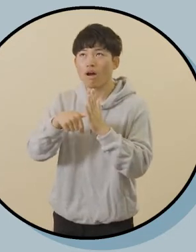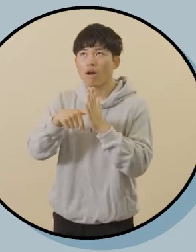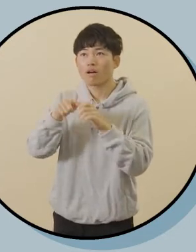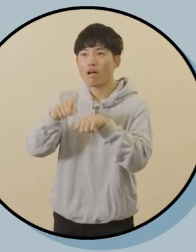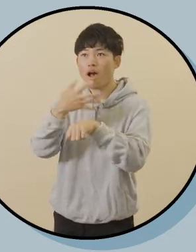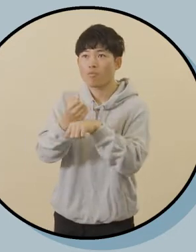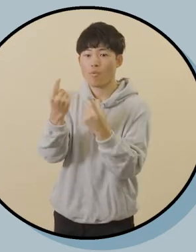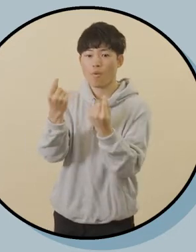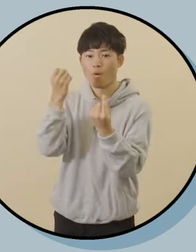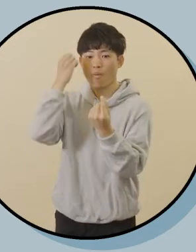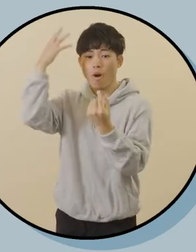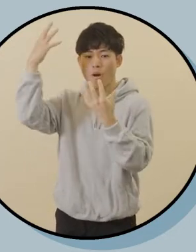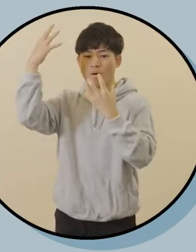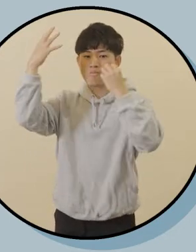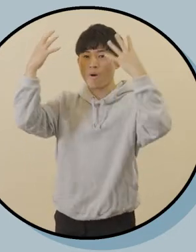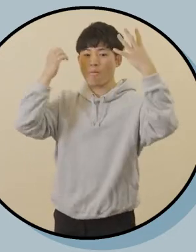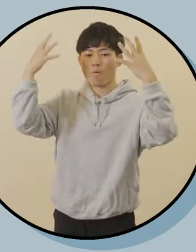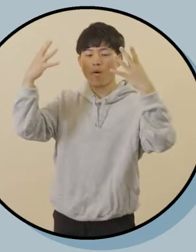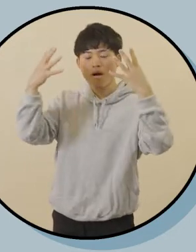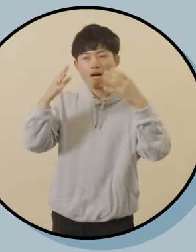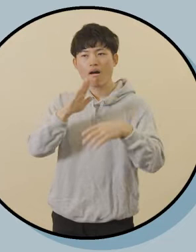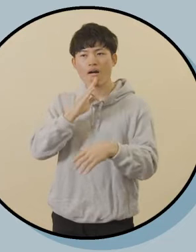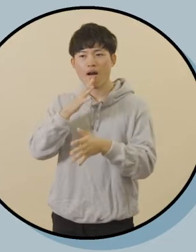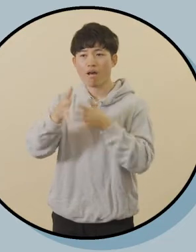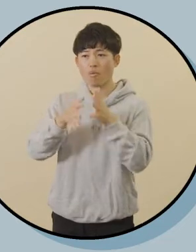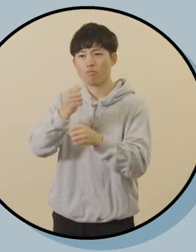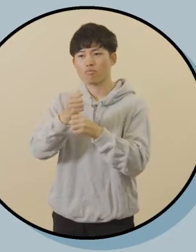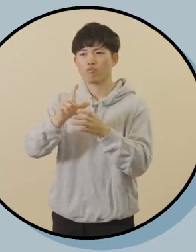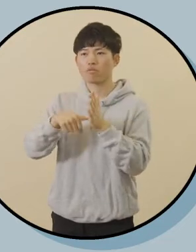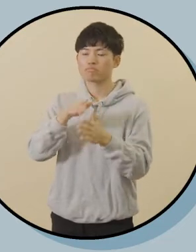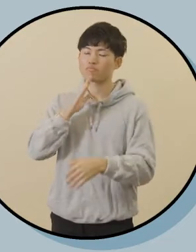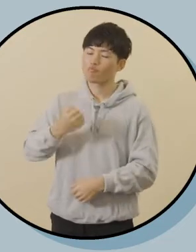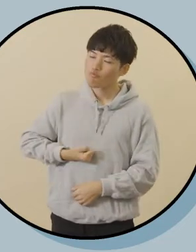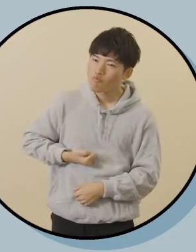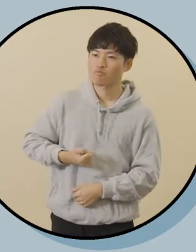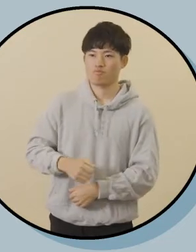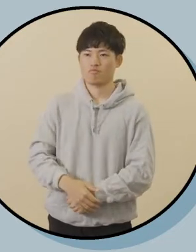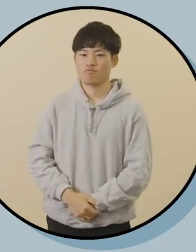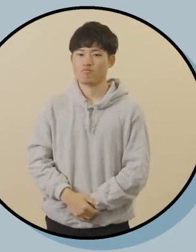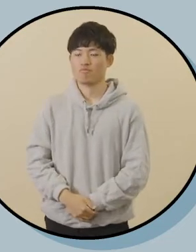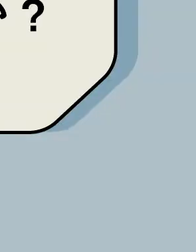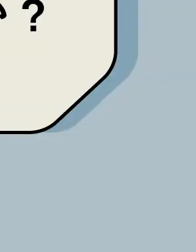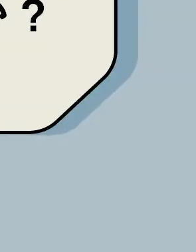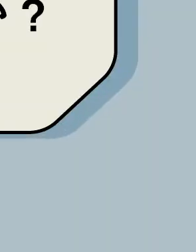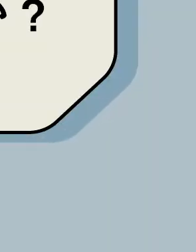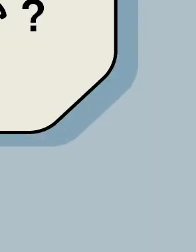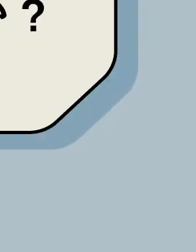性格とかが出てきてきたりとかするのが面白いですよね。 うん、 アニメーションを作ってると、はい。